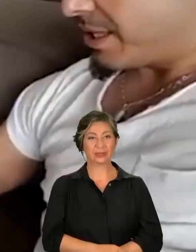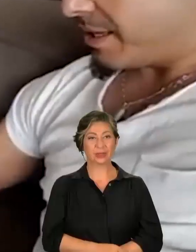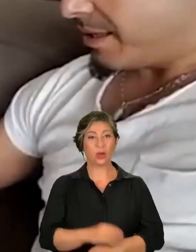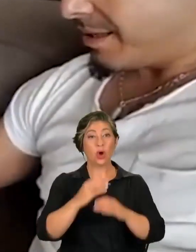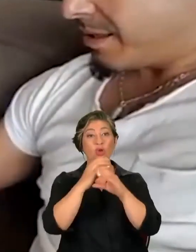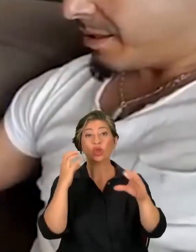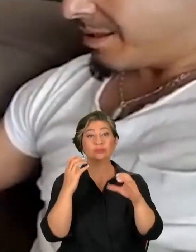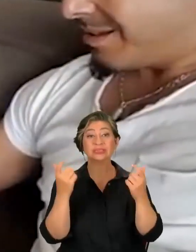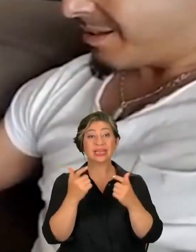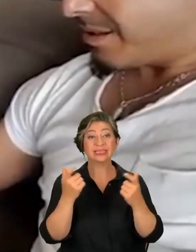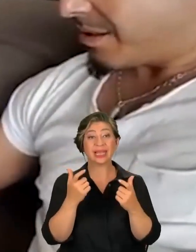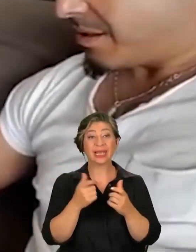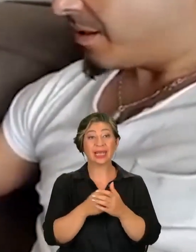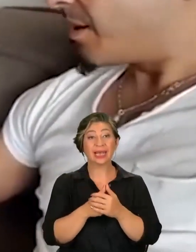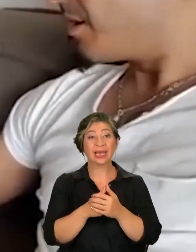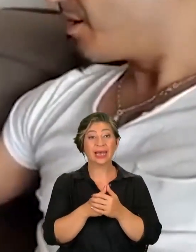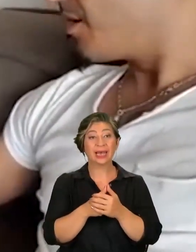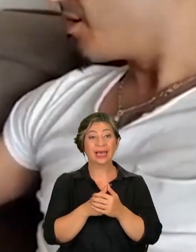Otobüs nerede?